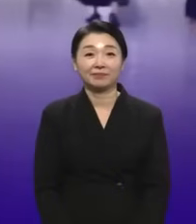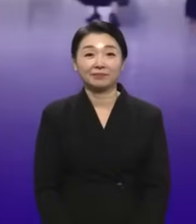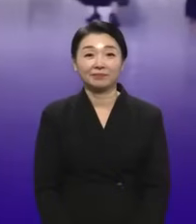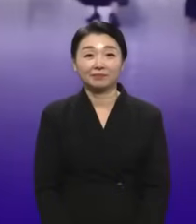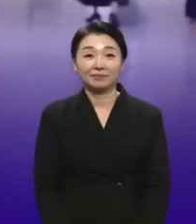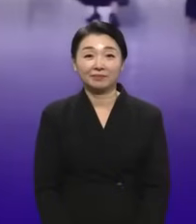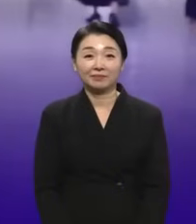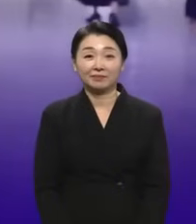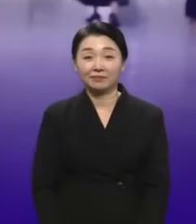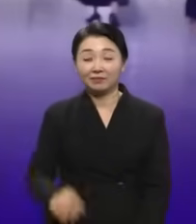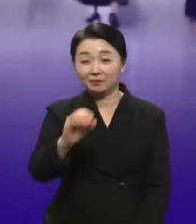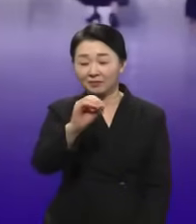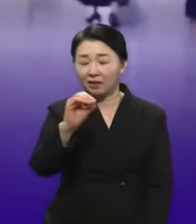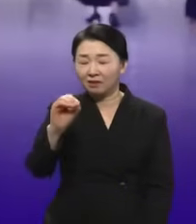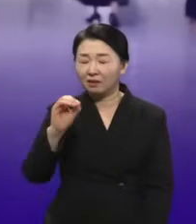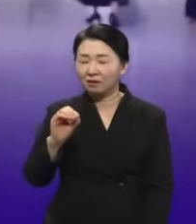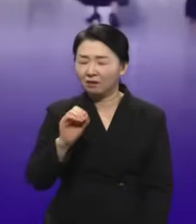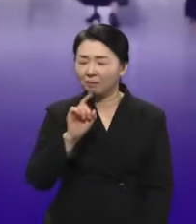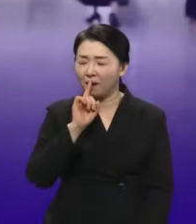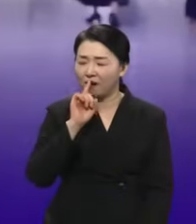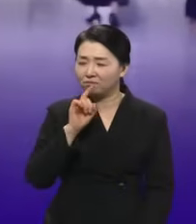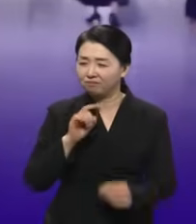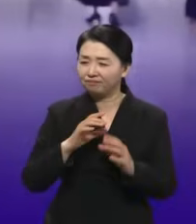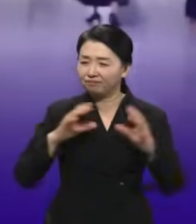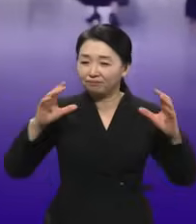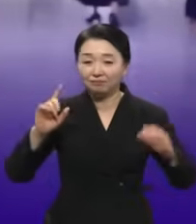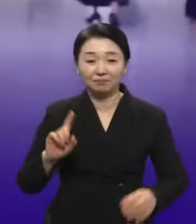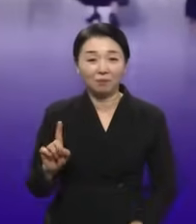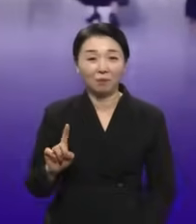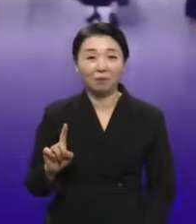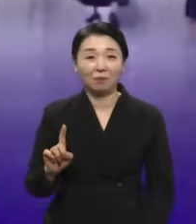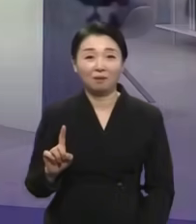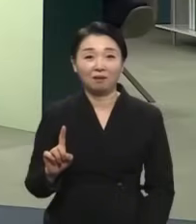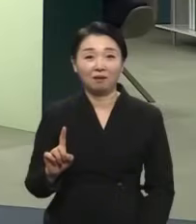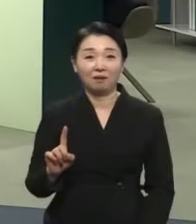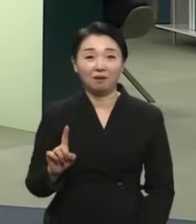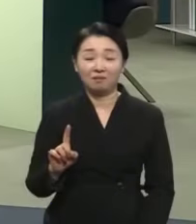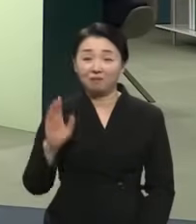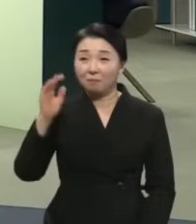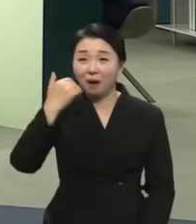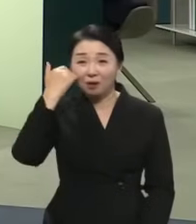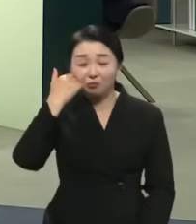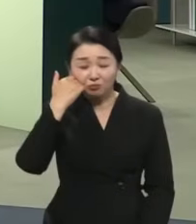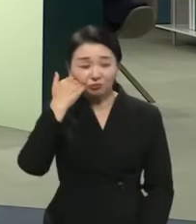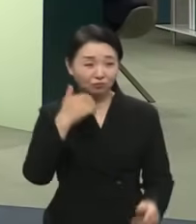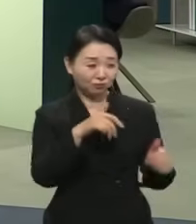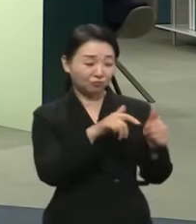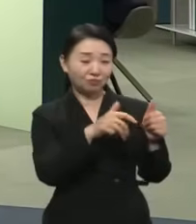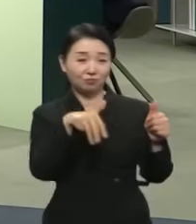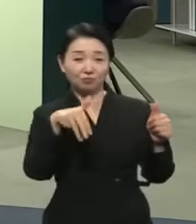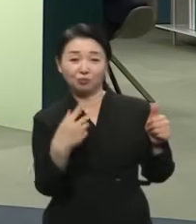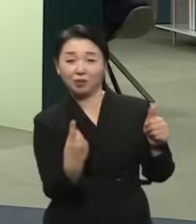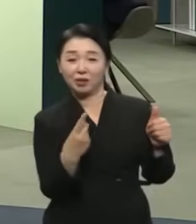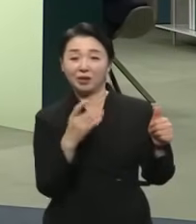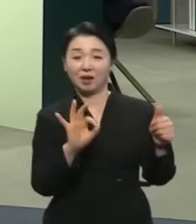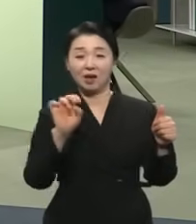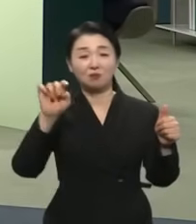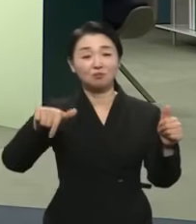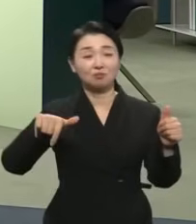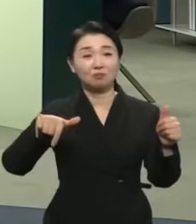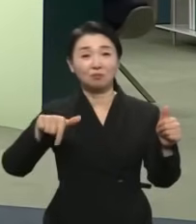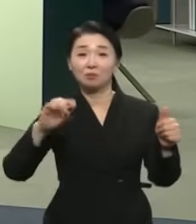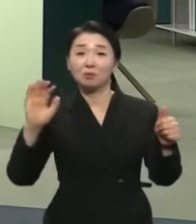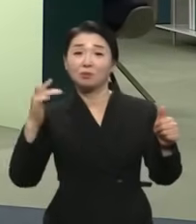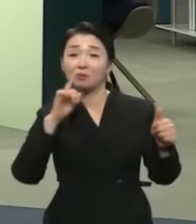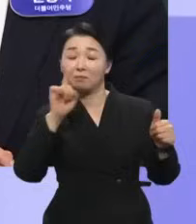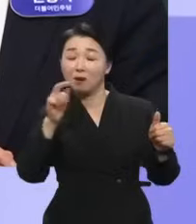아 땡땡이 설친다 이렇게 잡았는데이 바론의 주인공은 사진 속 최강욱 전 의원입니다 자 최근에